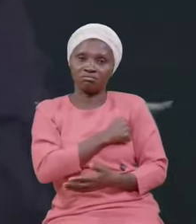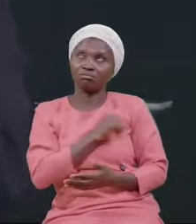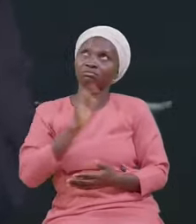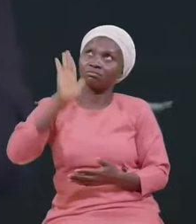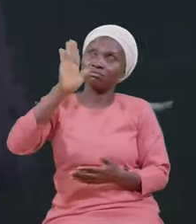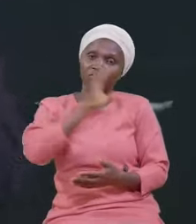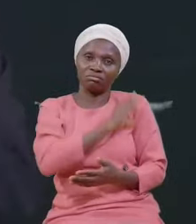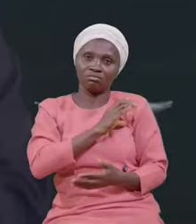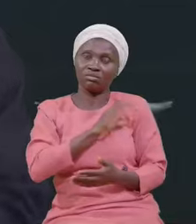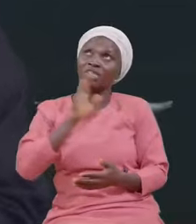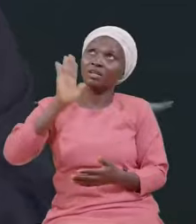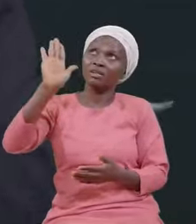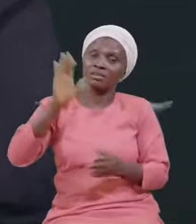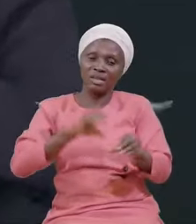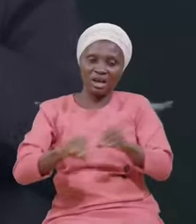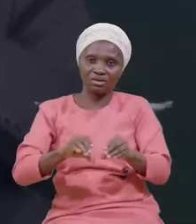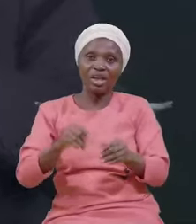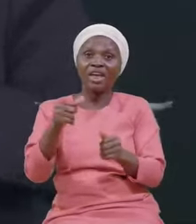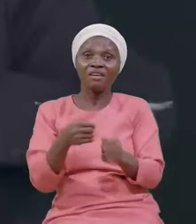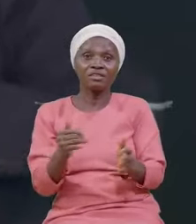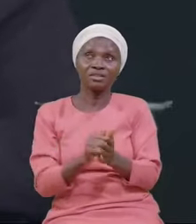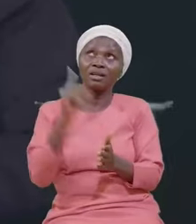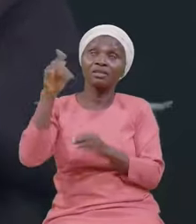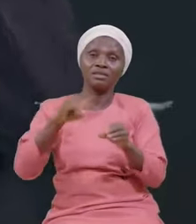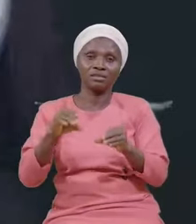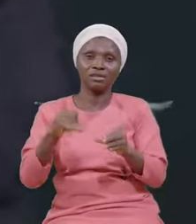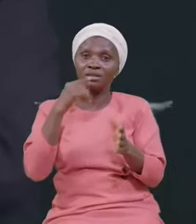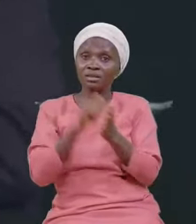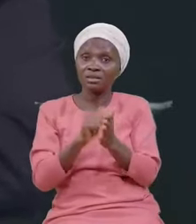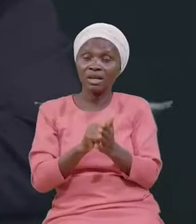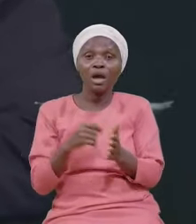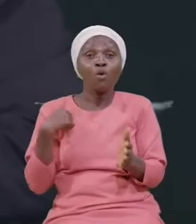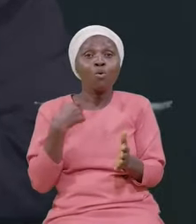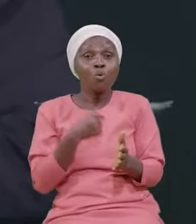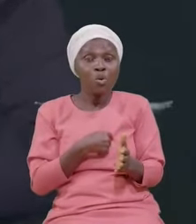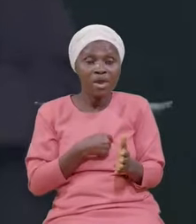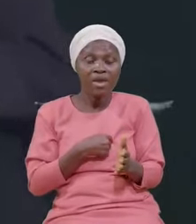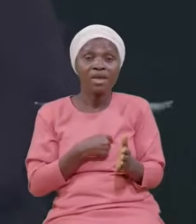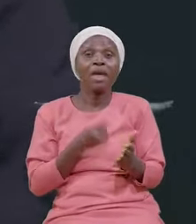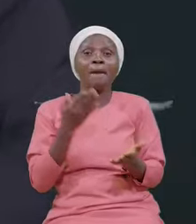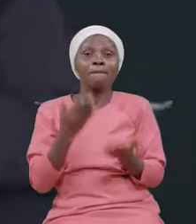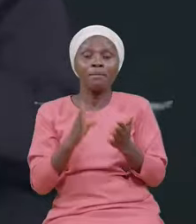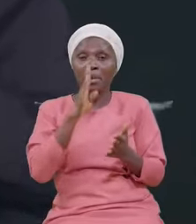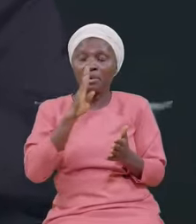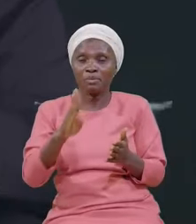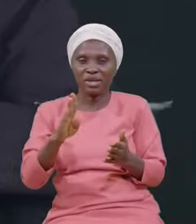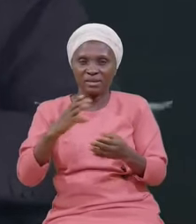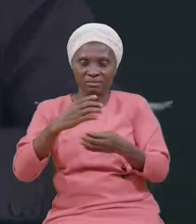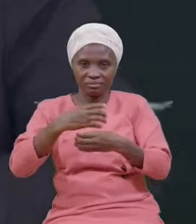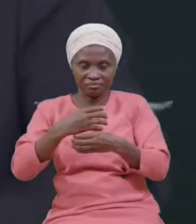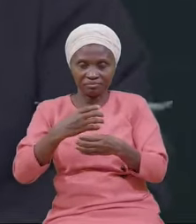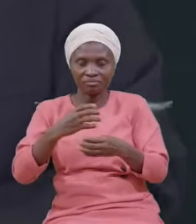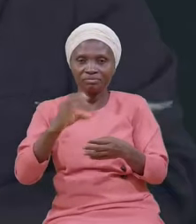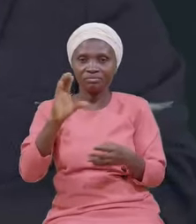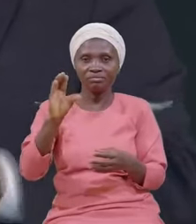actions, tout ce qu'il a fait, il dit, afin que nous soyons semblables à l'image